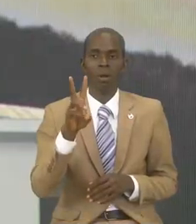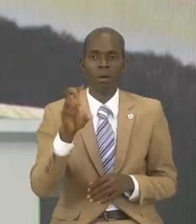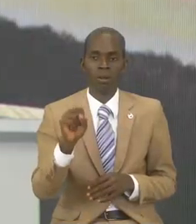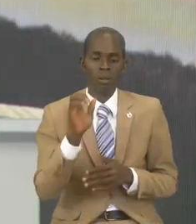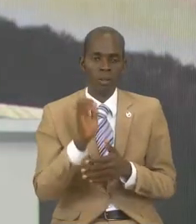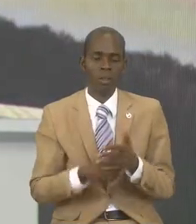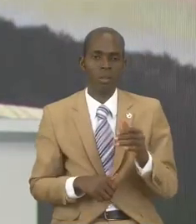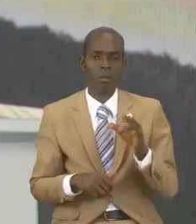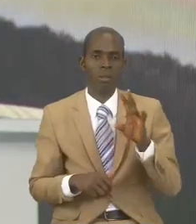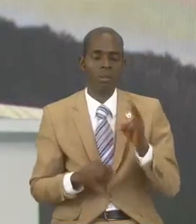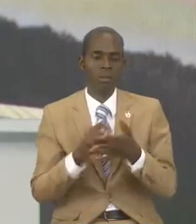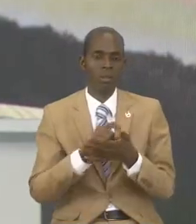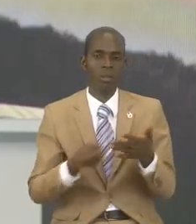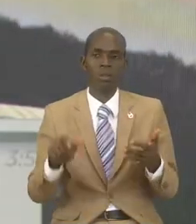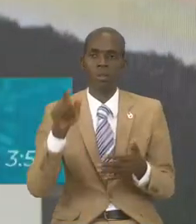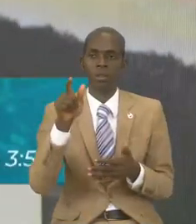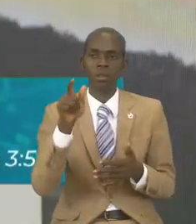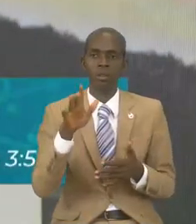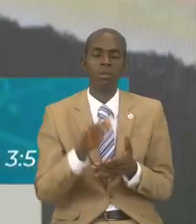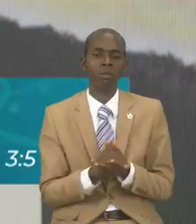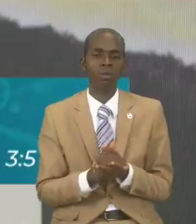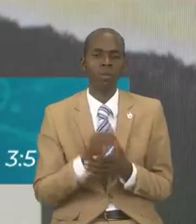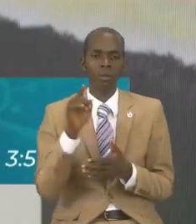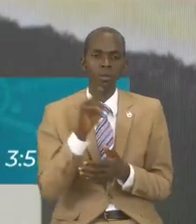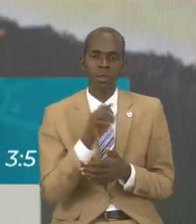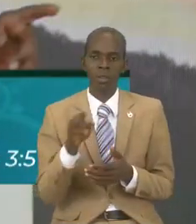Hébreux 7, verset 27.